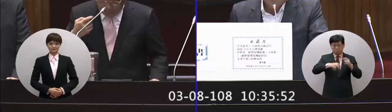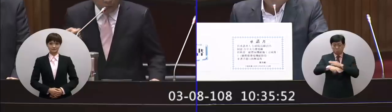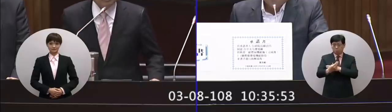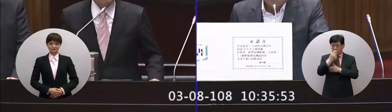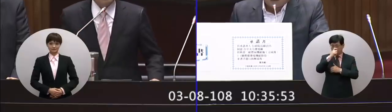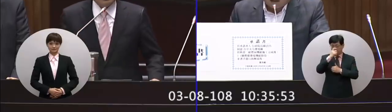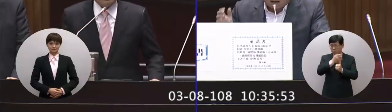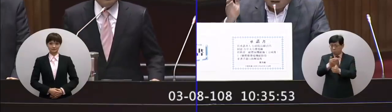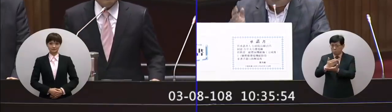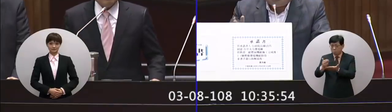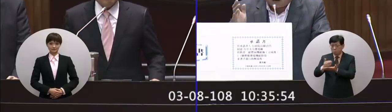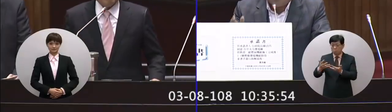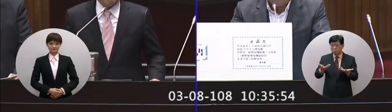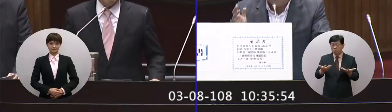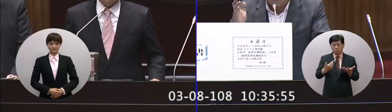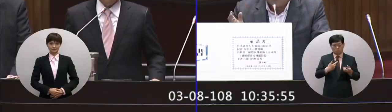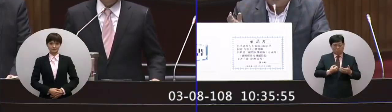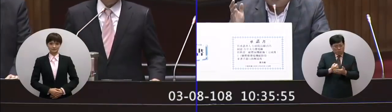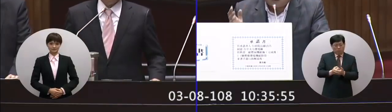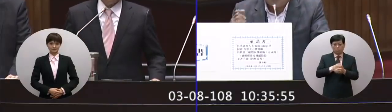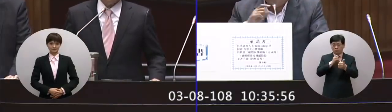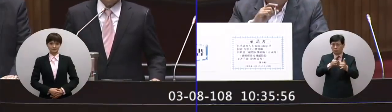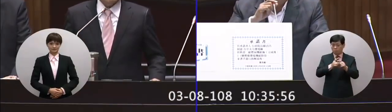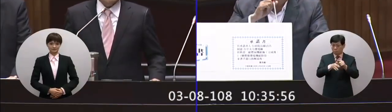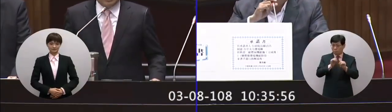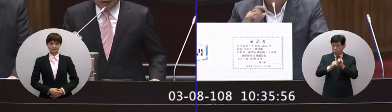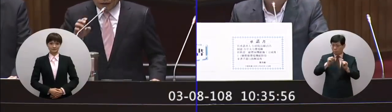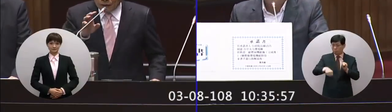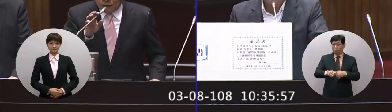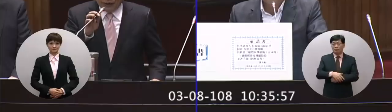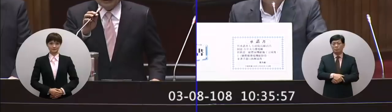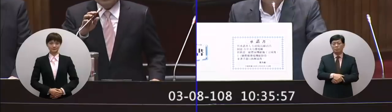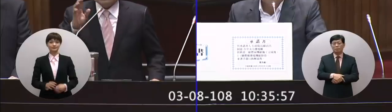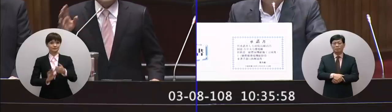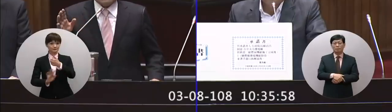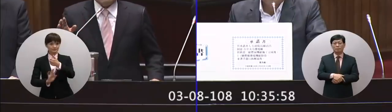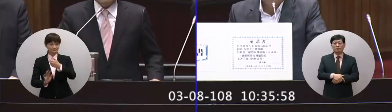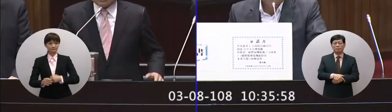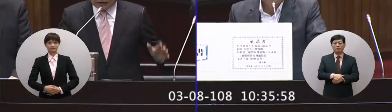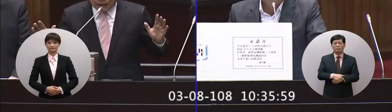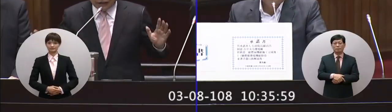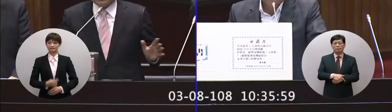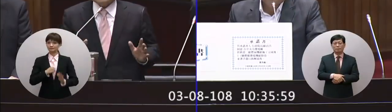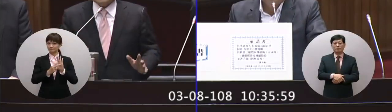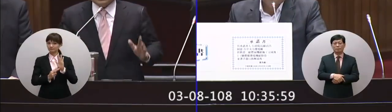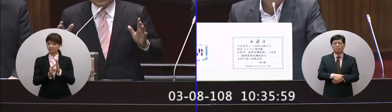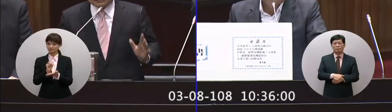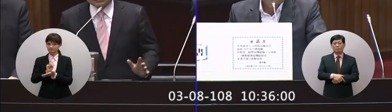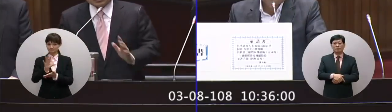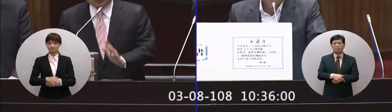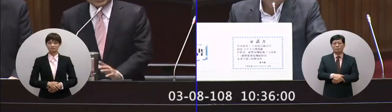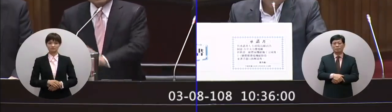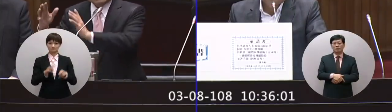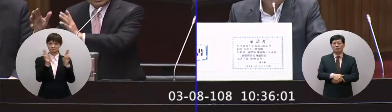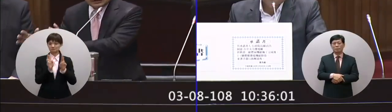心，来跟我们所有中部乡亲来做这个承诺？ 委员是这样。整个能源政策一